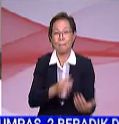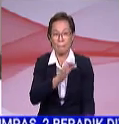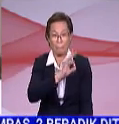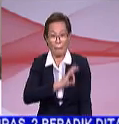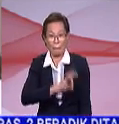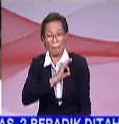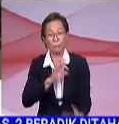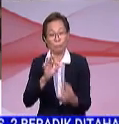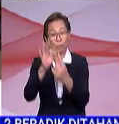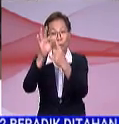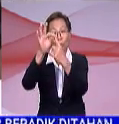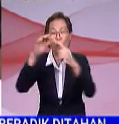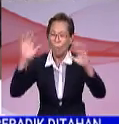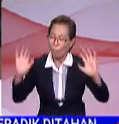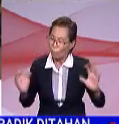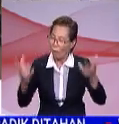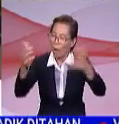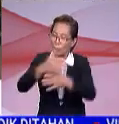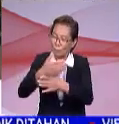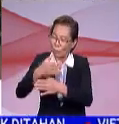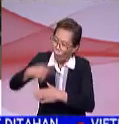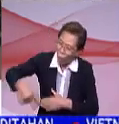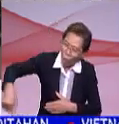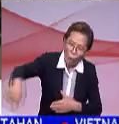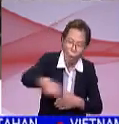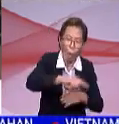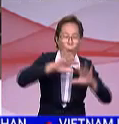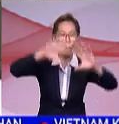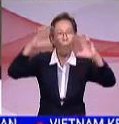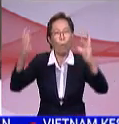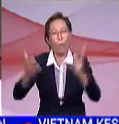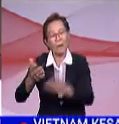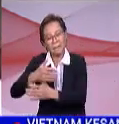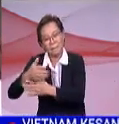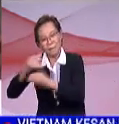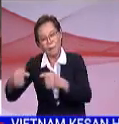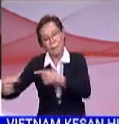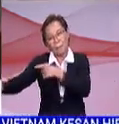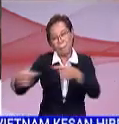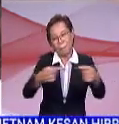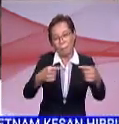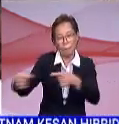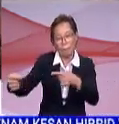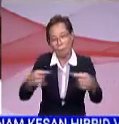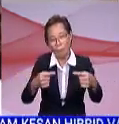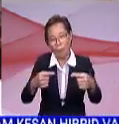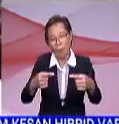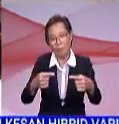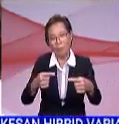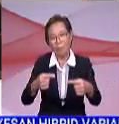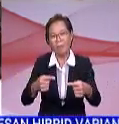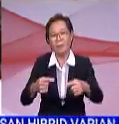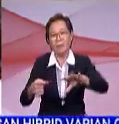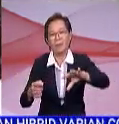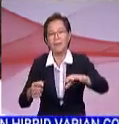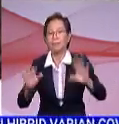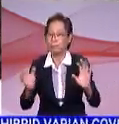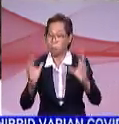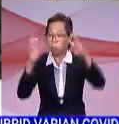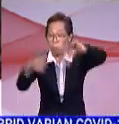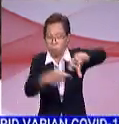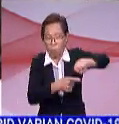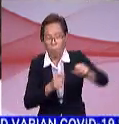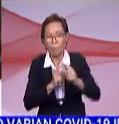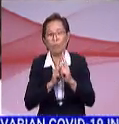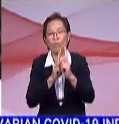keunikan perayaan ini boleh dikongsi bersama seluruh dunia. Pertandingan Unduk Ngadau Keamatan tahun ini diadakan dengan